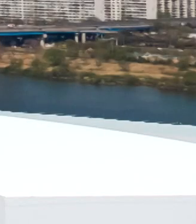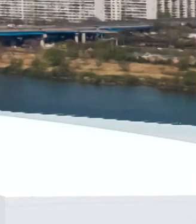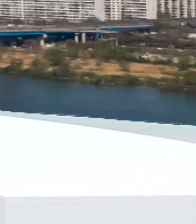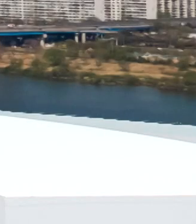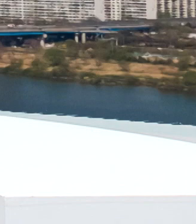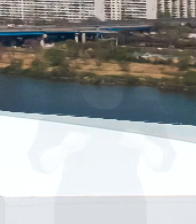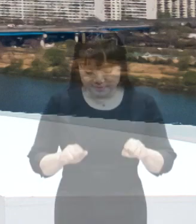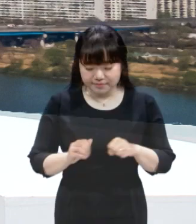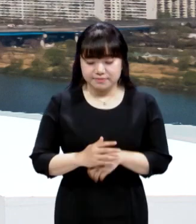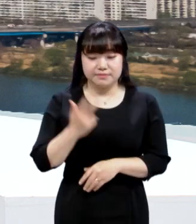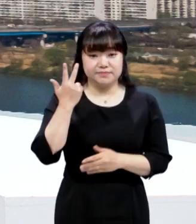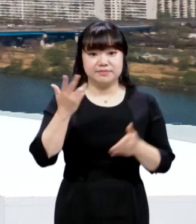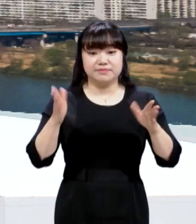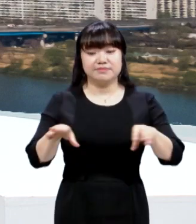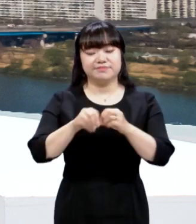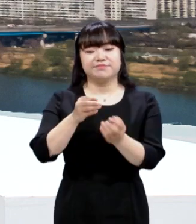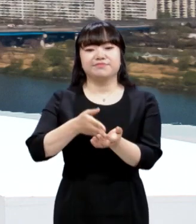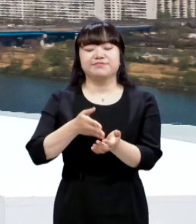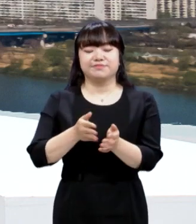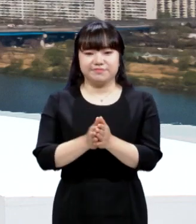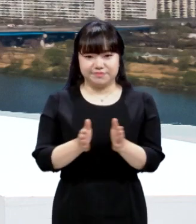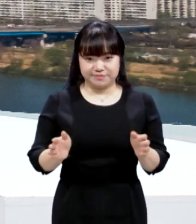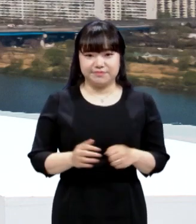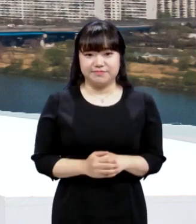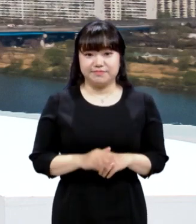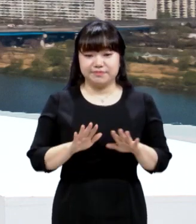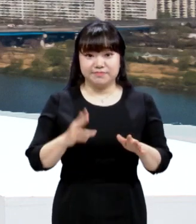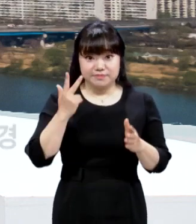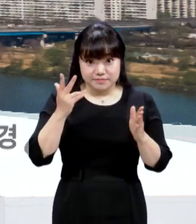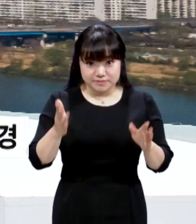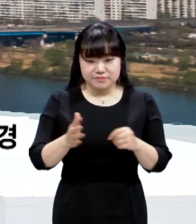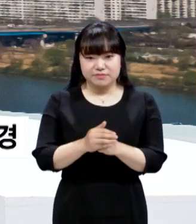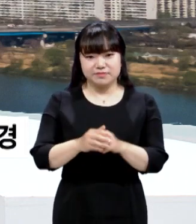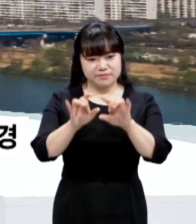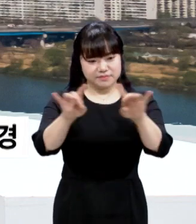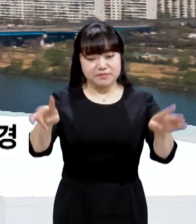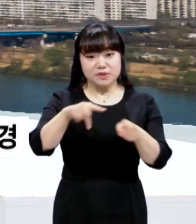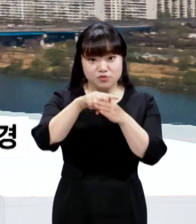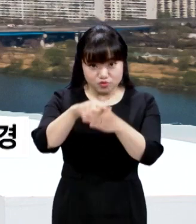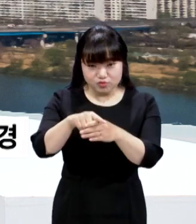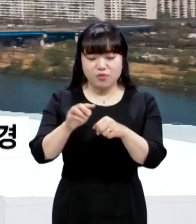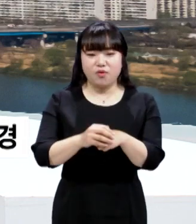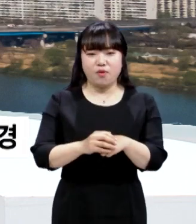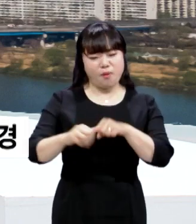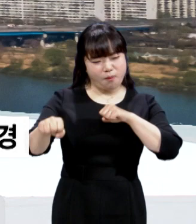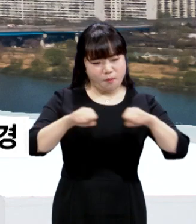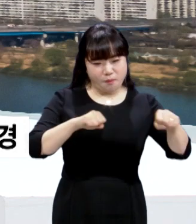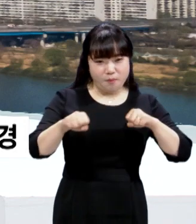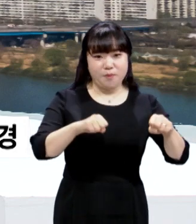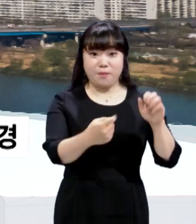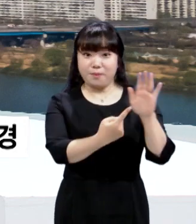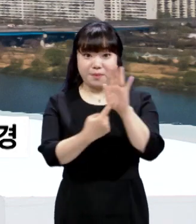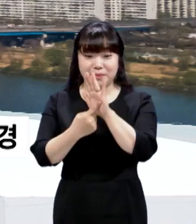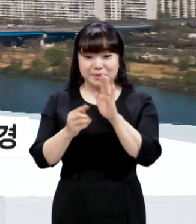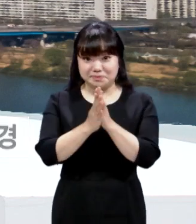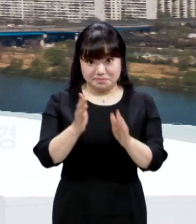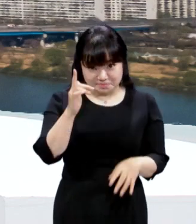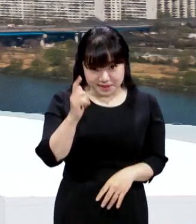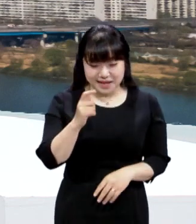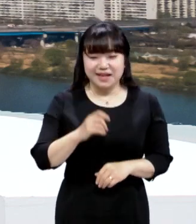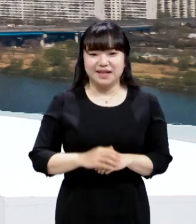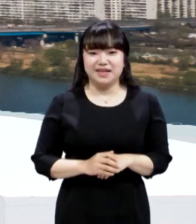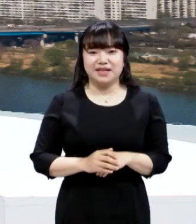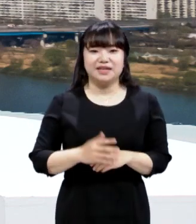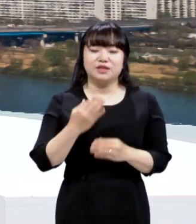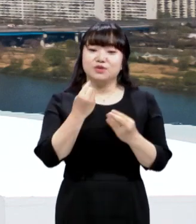네 안녕하십니까 btv 주간조 감이 있습니다 네 이번주 지방선거에 출마한 호 자들의 본격적인 선거운동이 시작했습니다